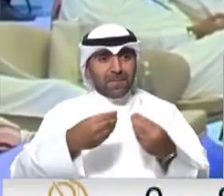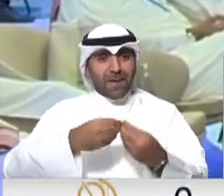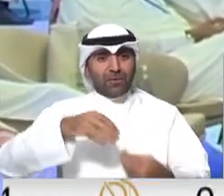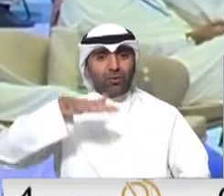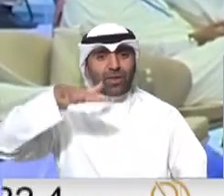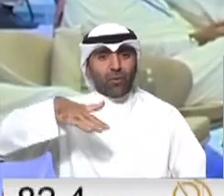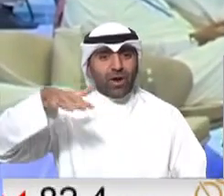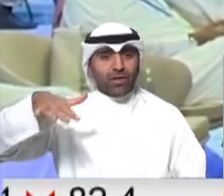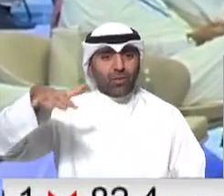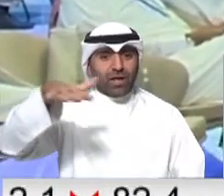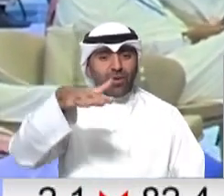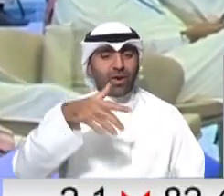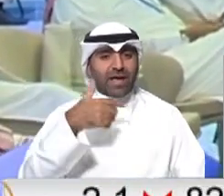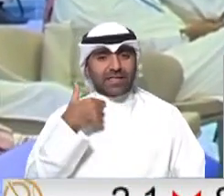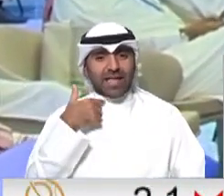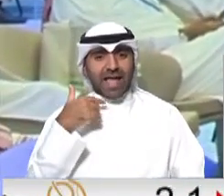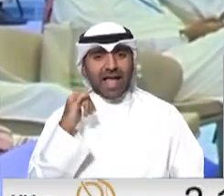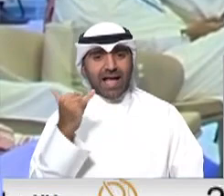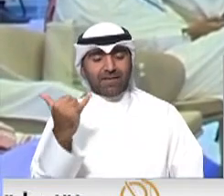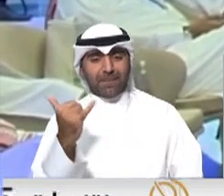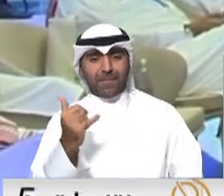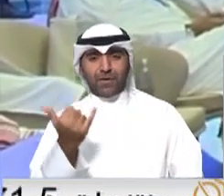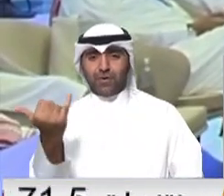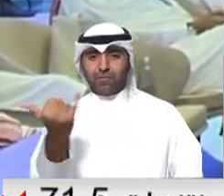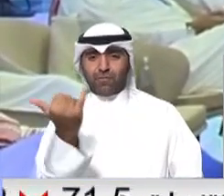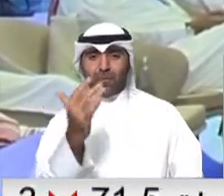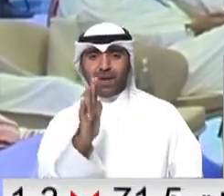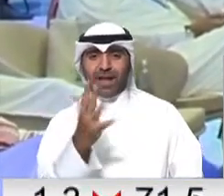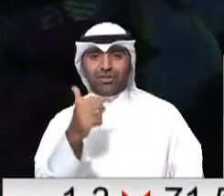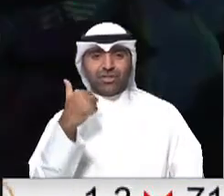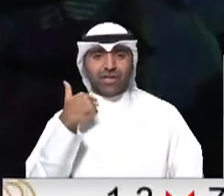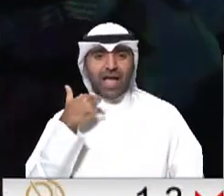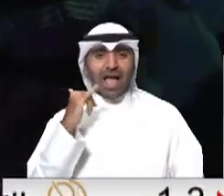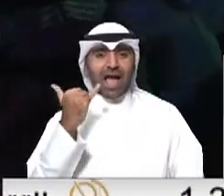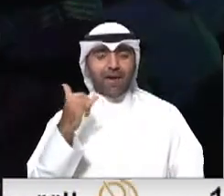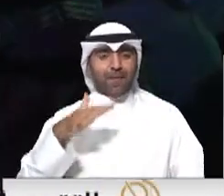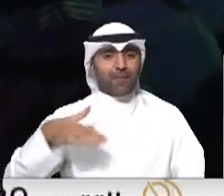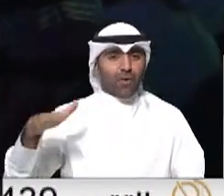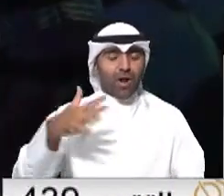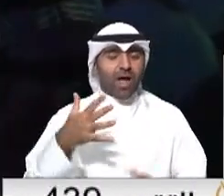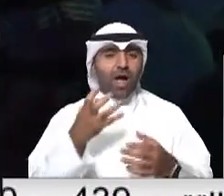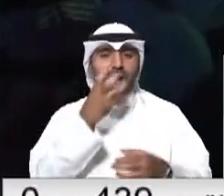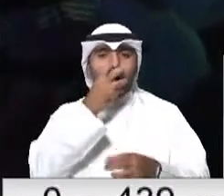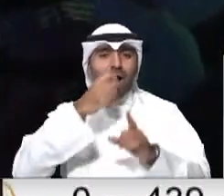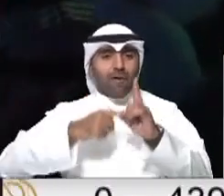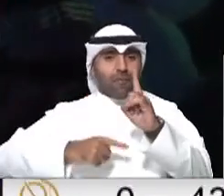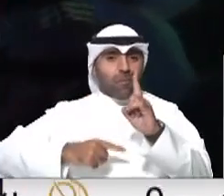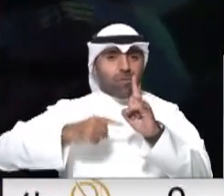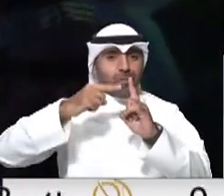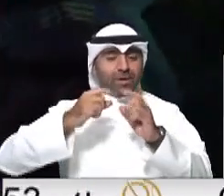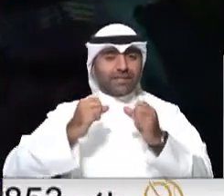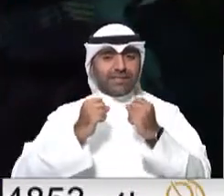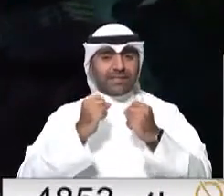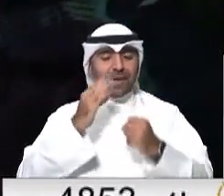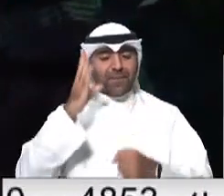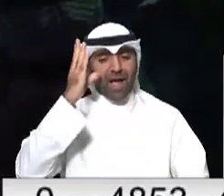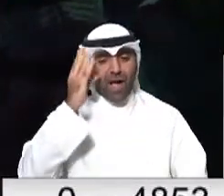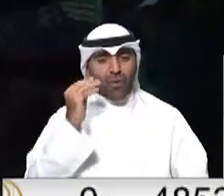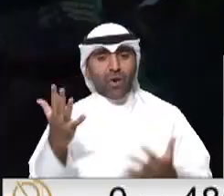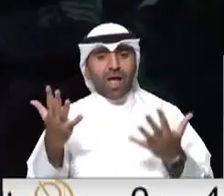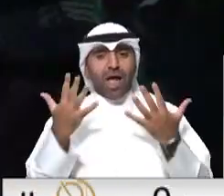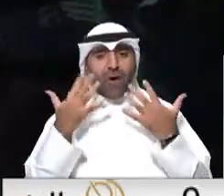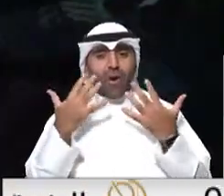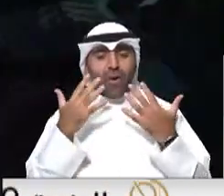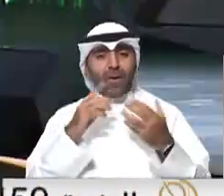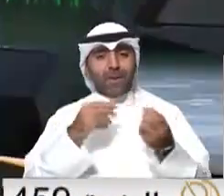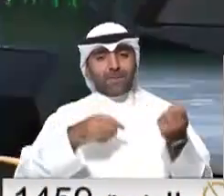منطقتنا العربية التي تتأثر سلبا بالتغير المناخي. ويناقش المشاركون التحديات والفرص المتعلقة